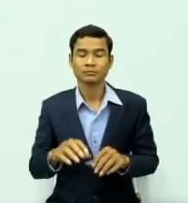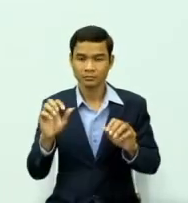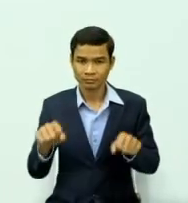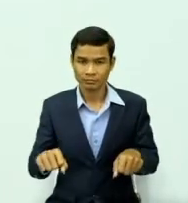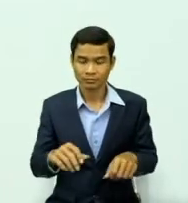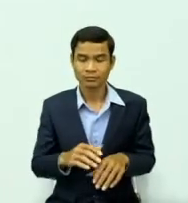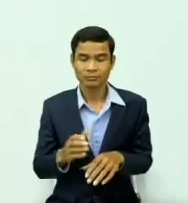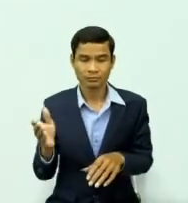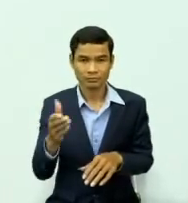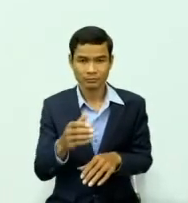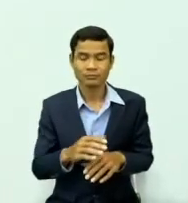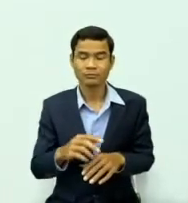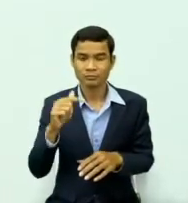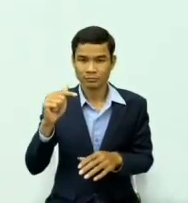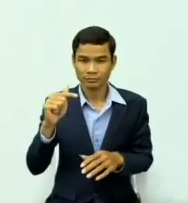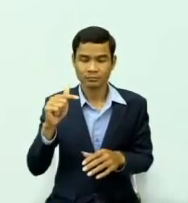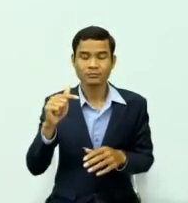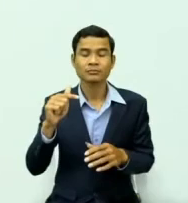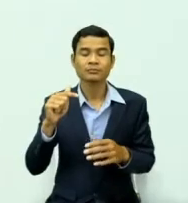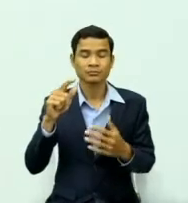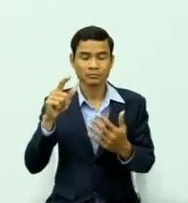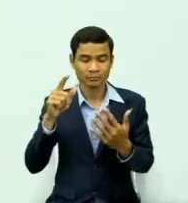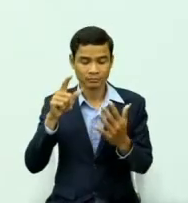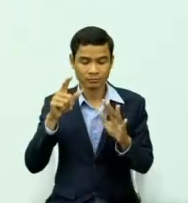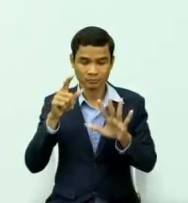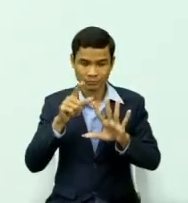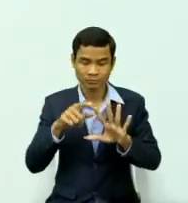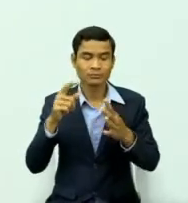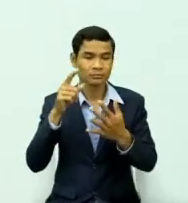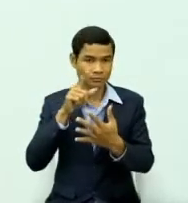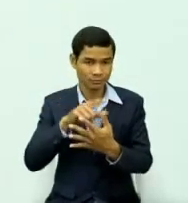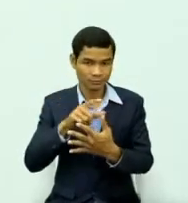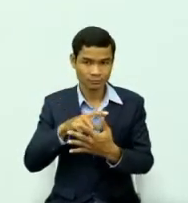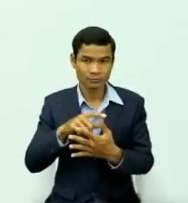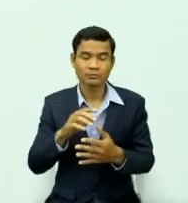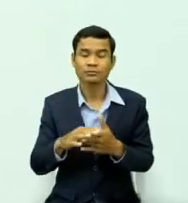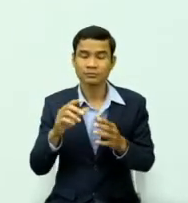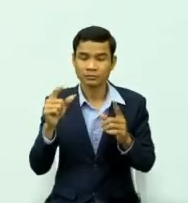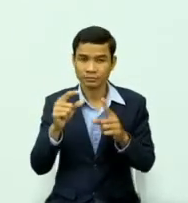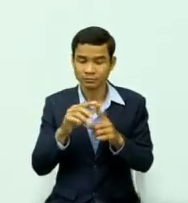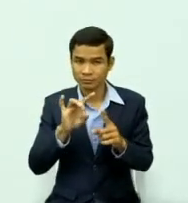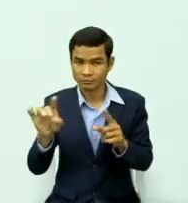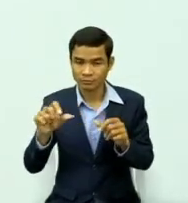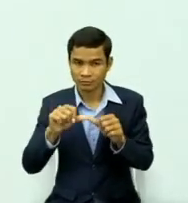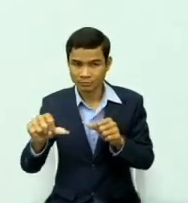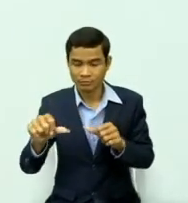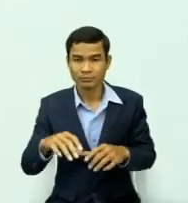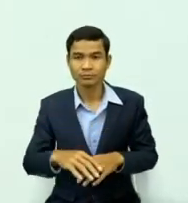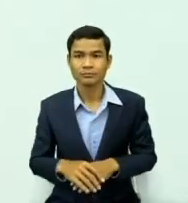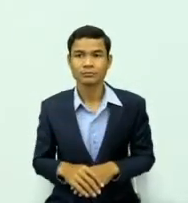chà ngò ó ngò ta chiếc bàn tập tiết